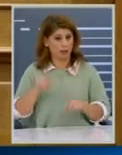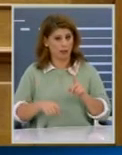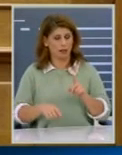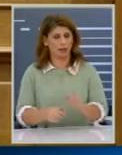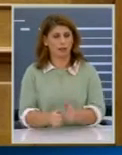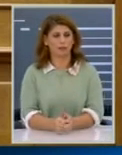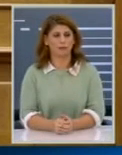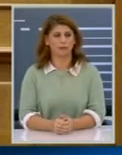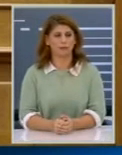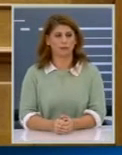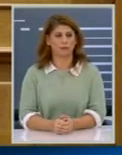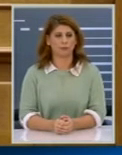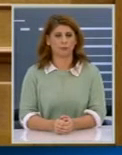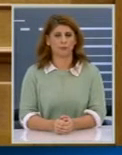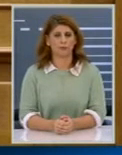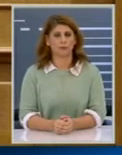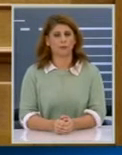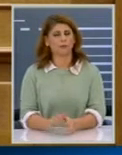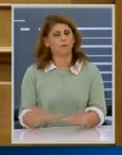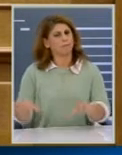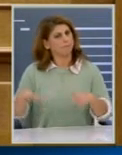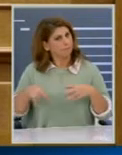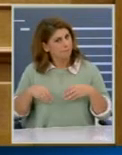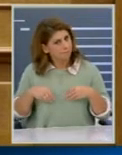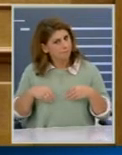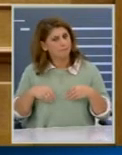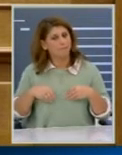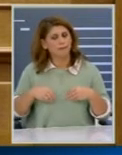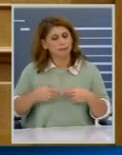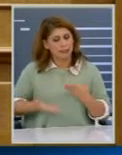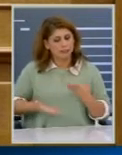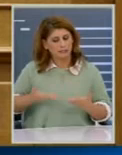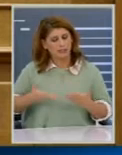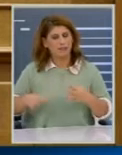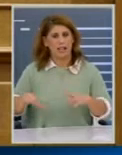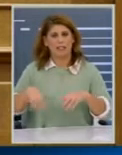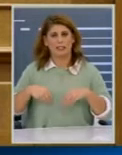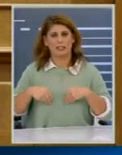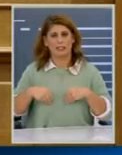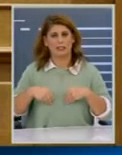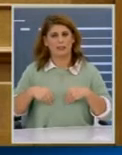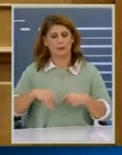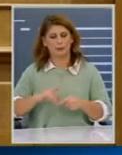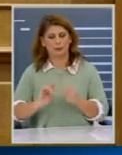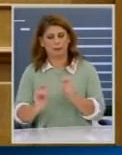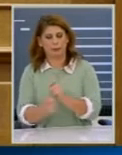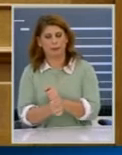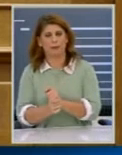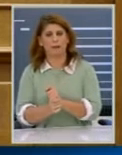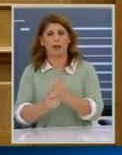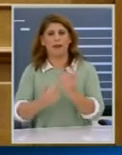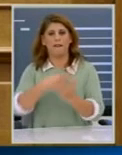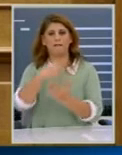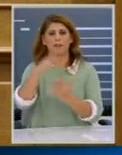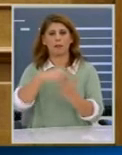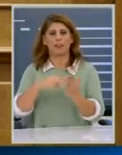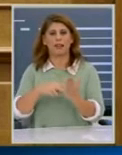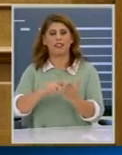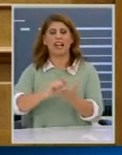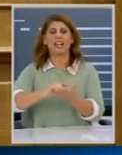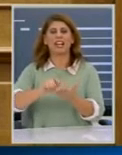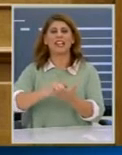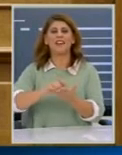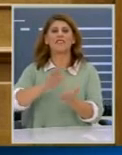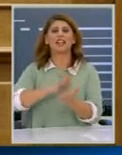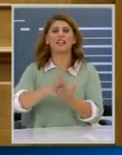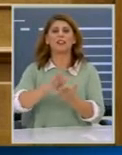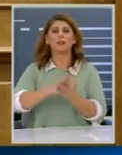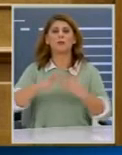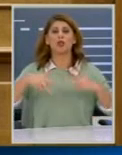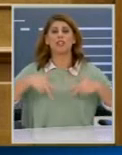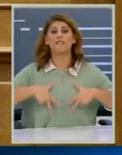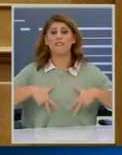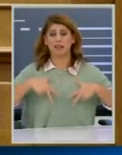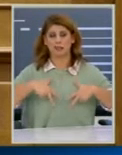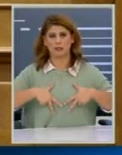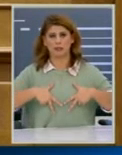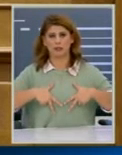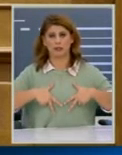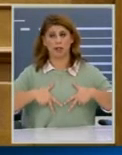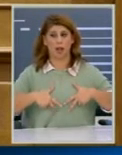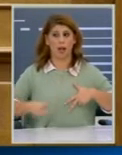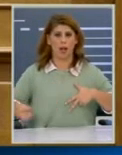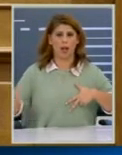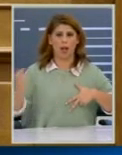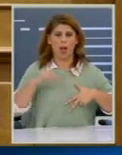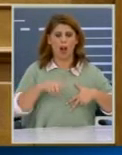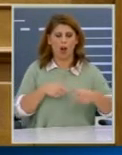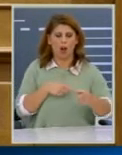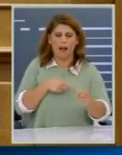Κάποιοι συμβιβάστηκαν, έκαναν τις εφημερίδες τους γραφεία τύπου της κυβέρνησης. Άλλους όμως